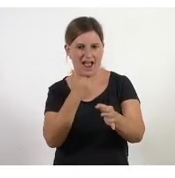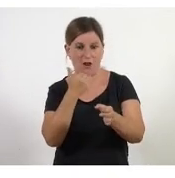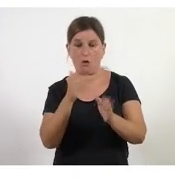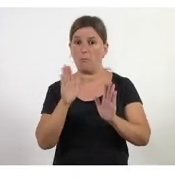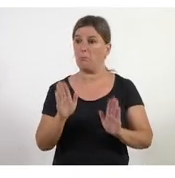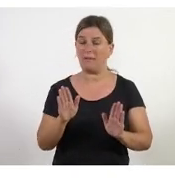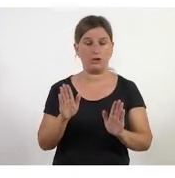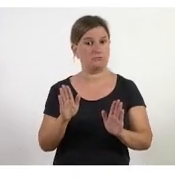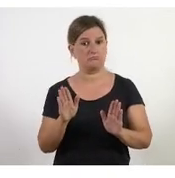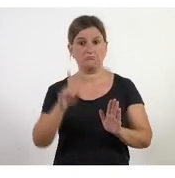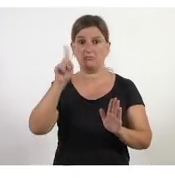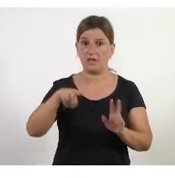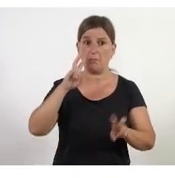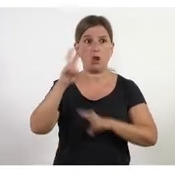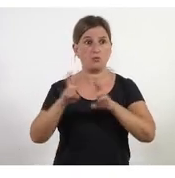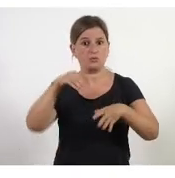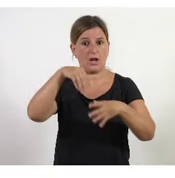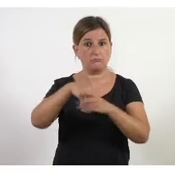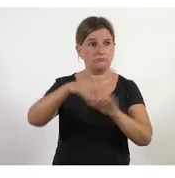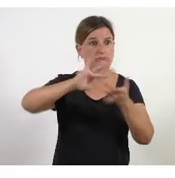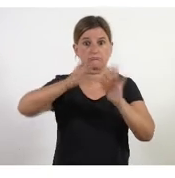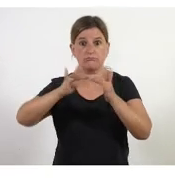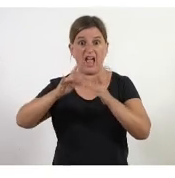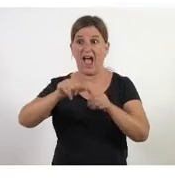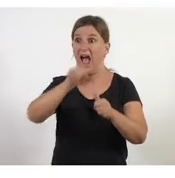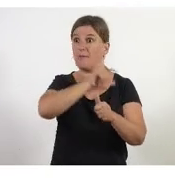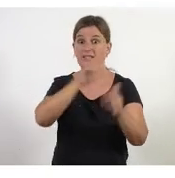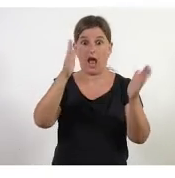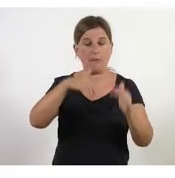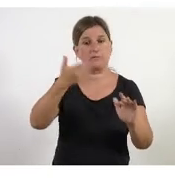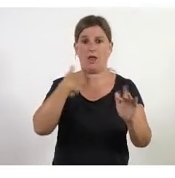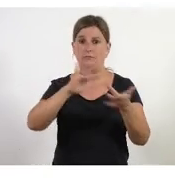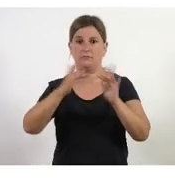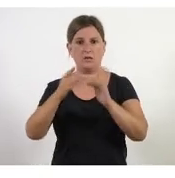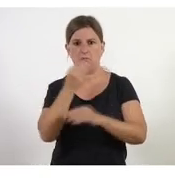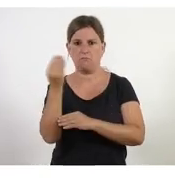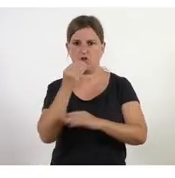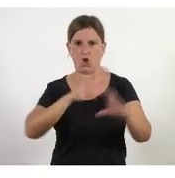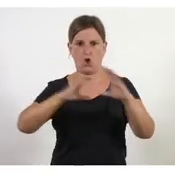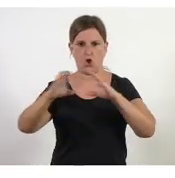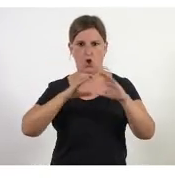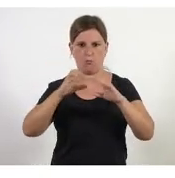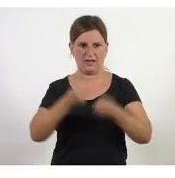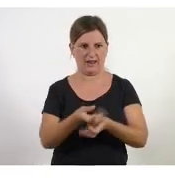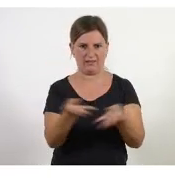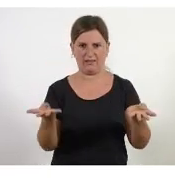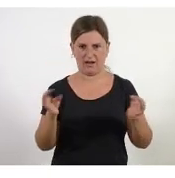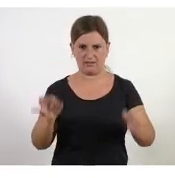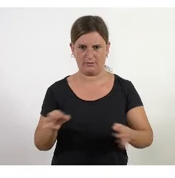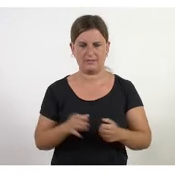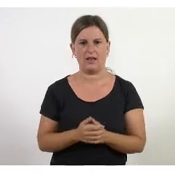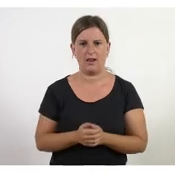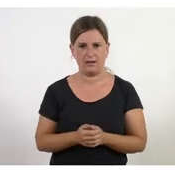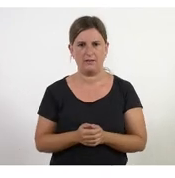trobat dinàmiques internes que abans no tenien. Han millorat inclús la seva comunicació transversal. D'acord? O sigui